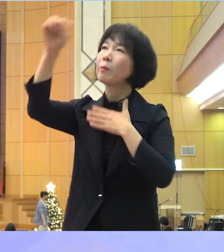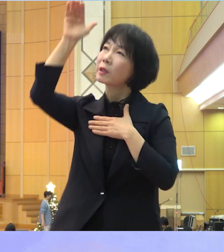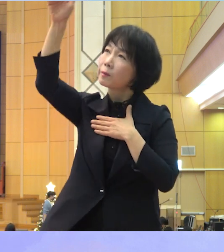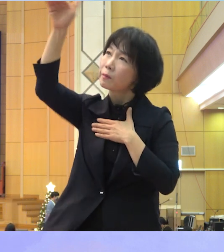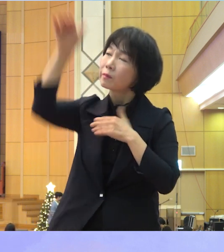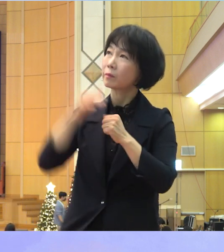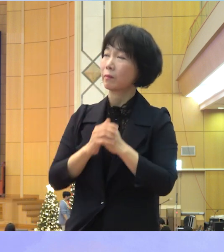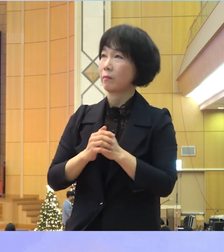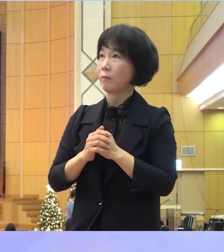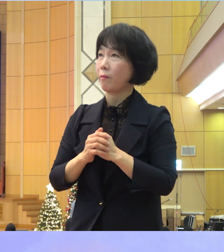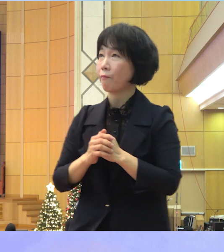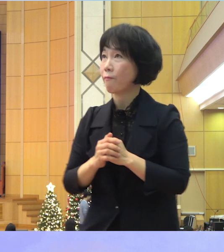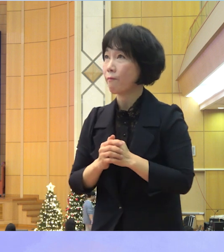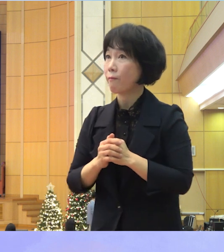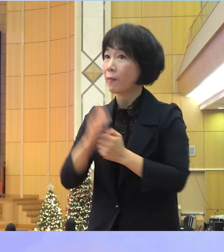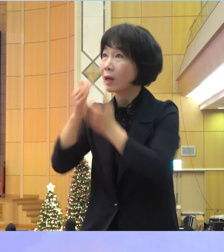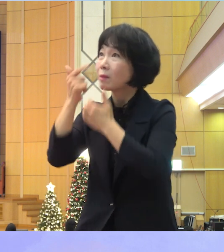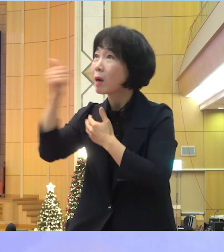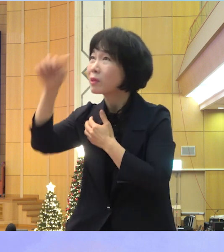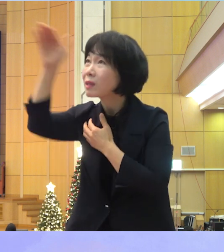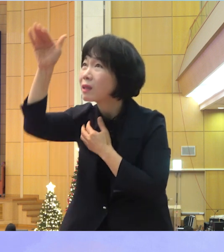아버지,